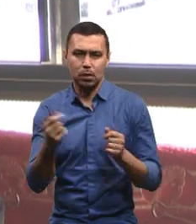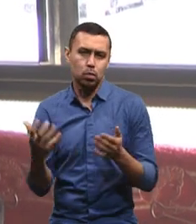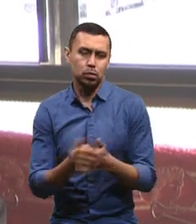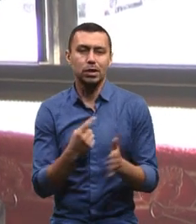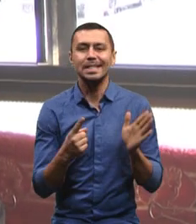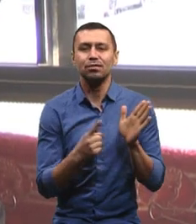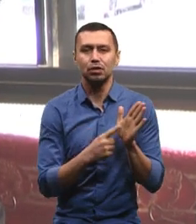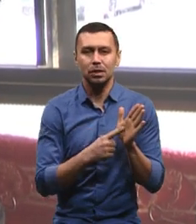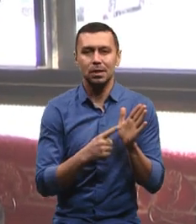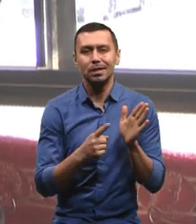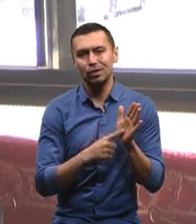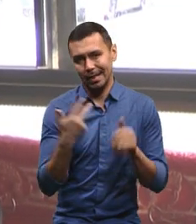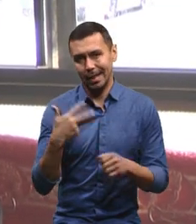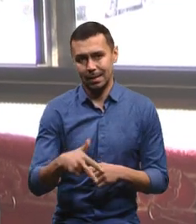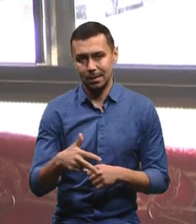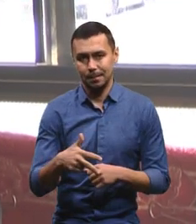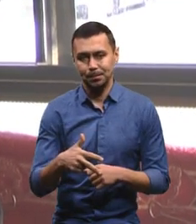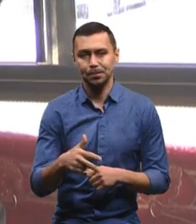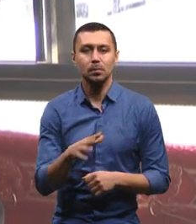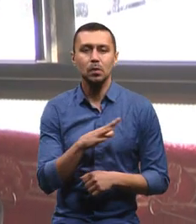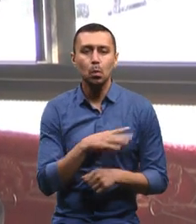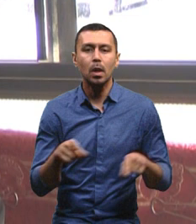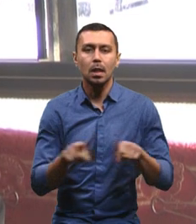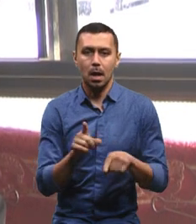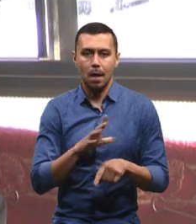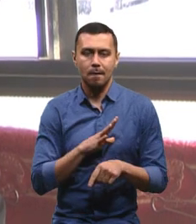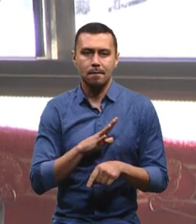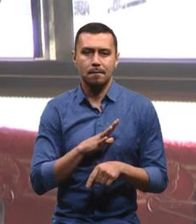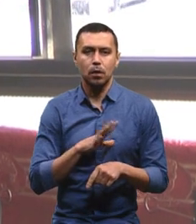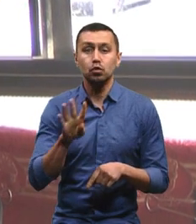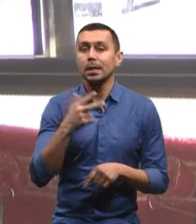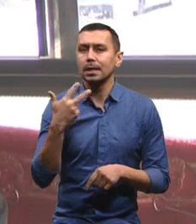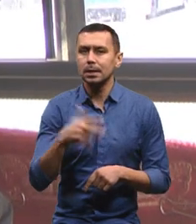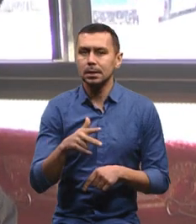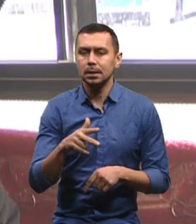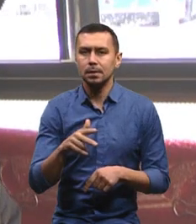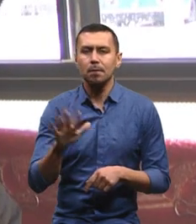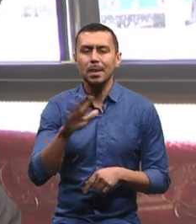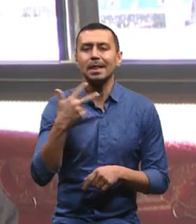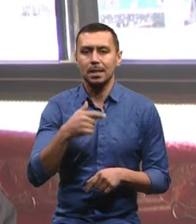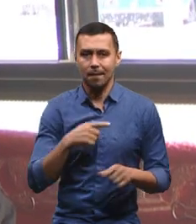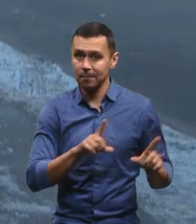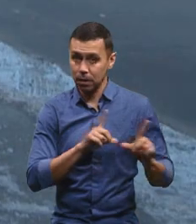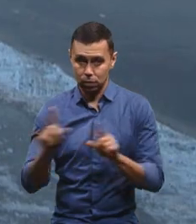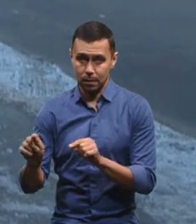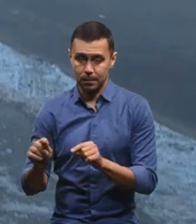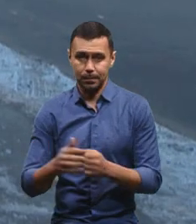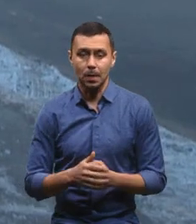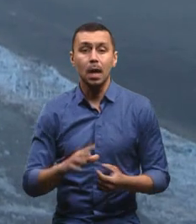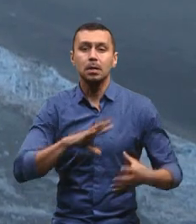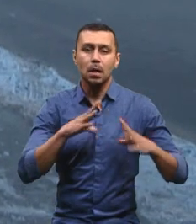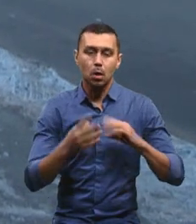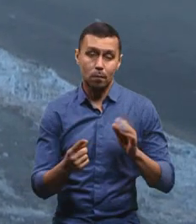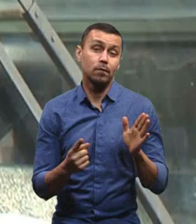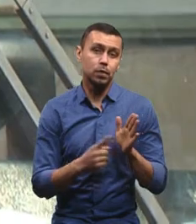в 6:30 ну було таке що пів п'ятої пів шостого я виїжджала 5:30 але загалом